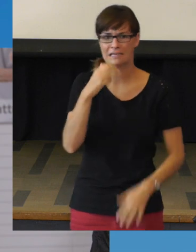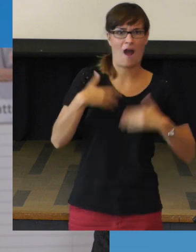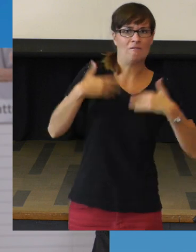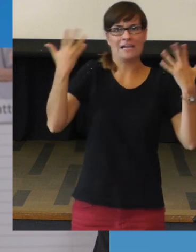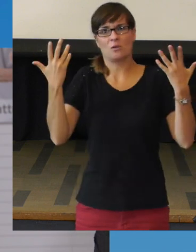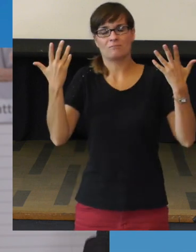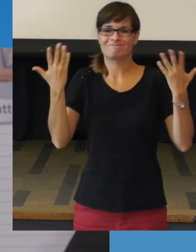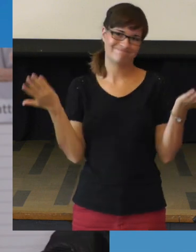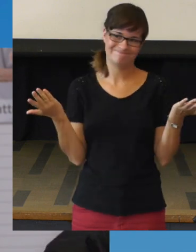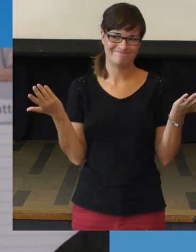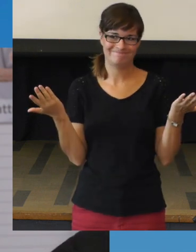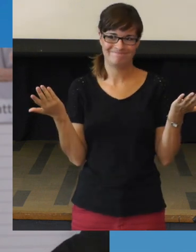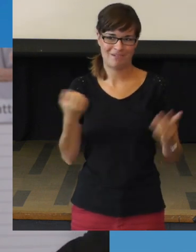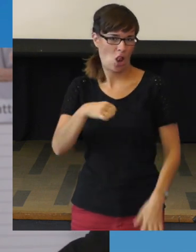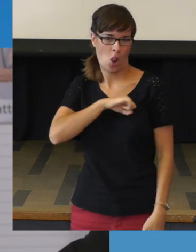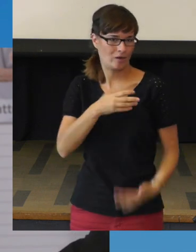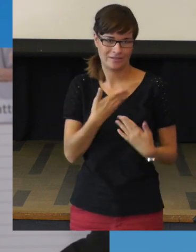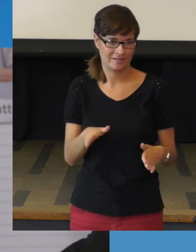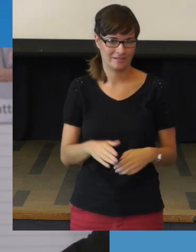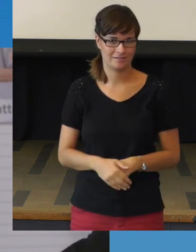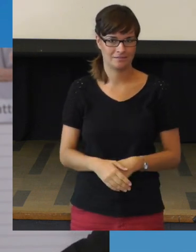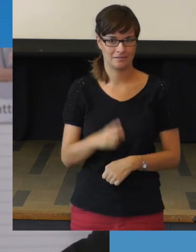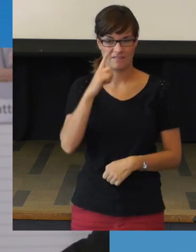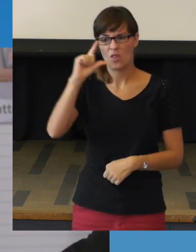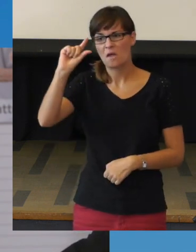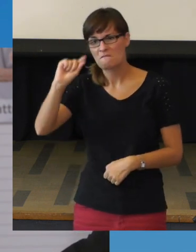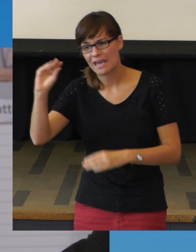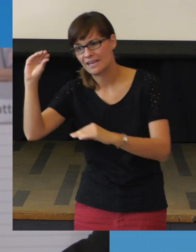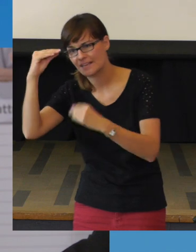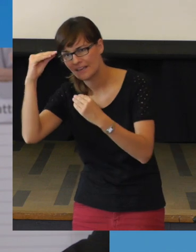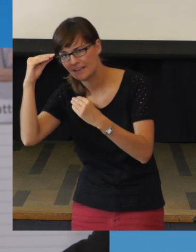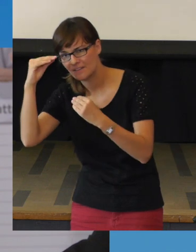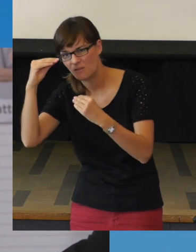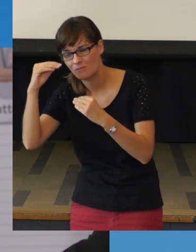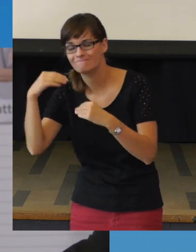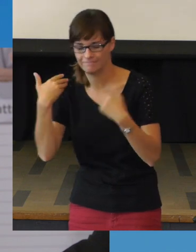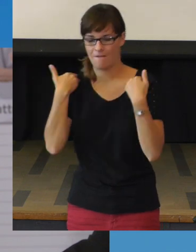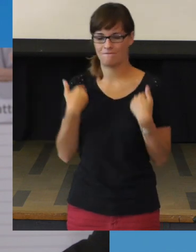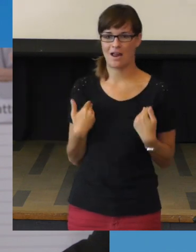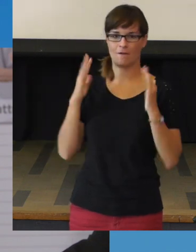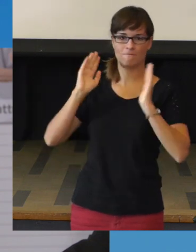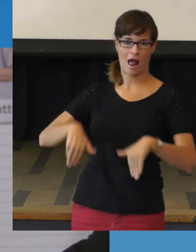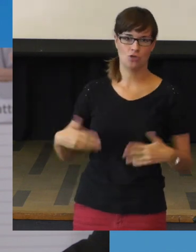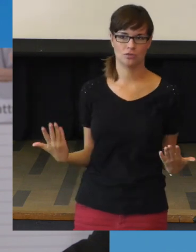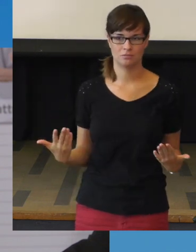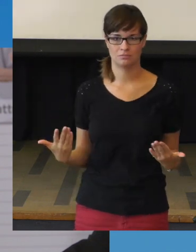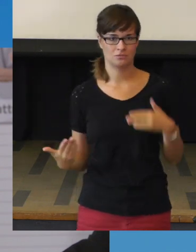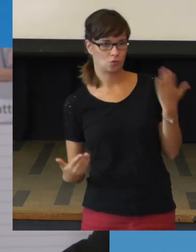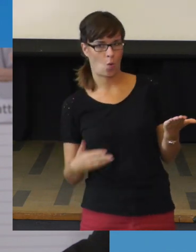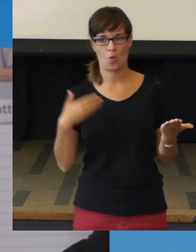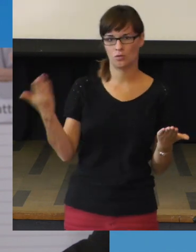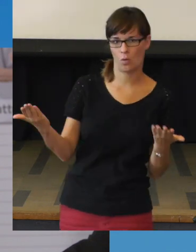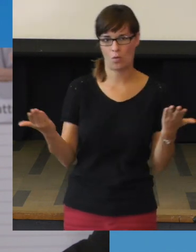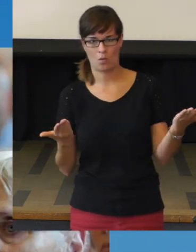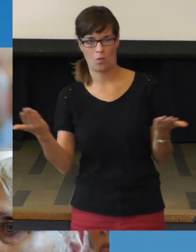auf. Klammer, unnötig. Weiß ich zu wenig, verhalte ich mich falsch. Also es ist relativ schwer und war